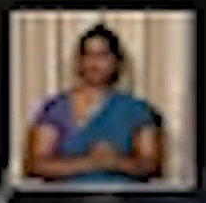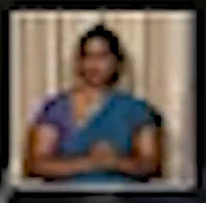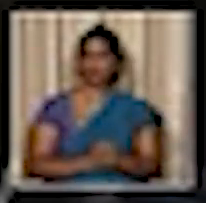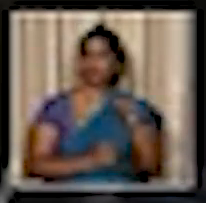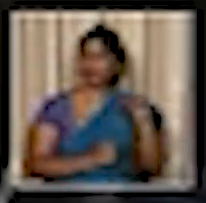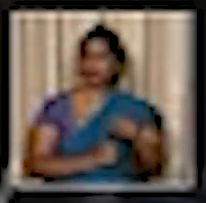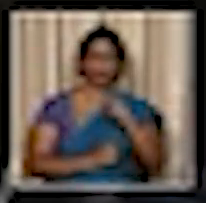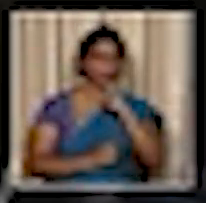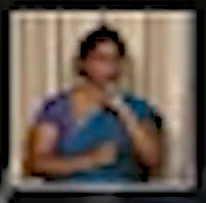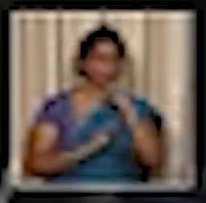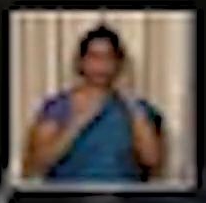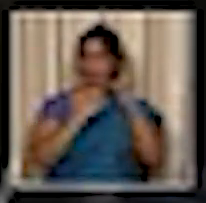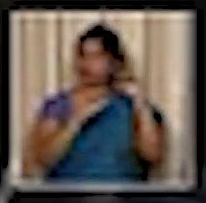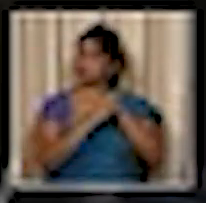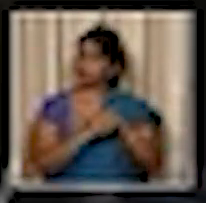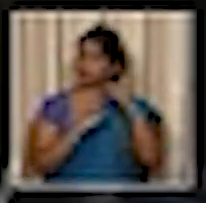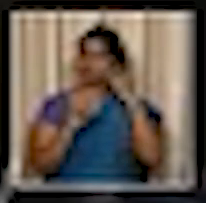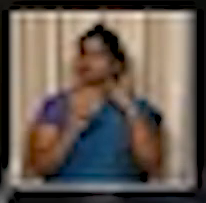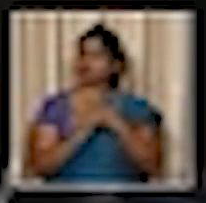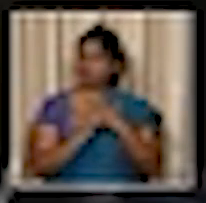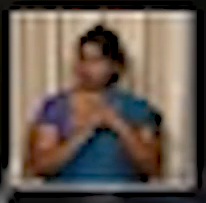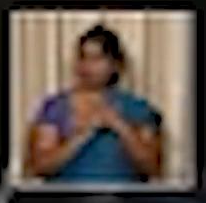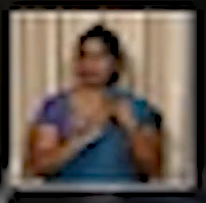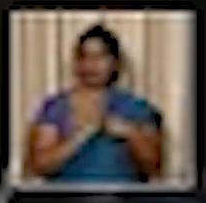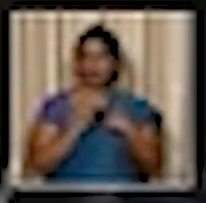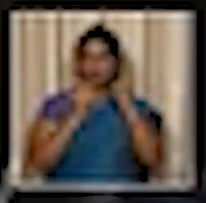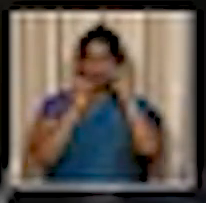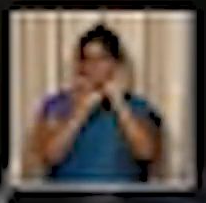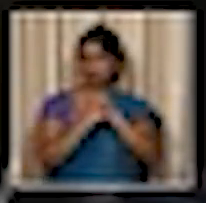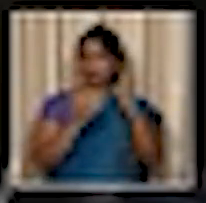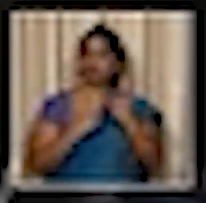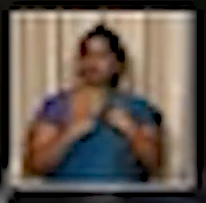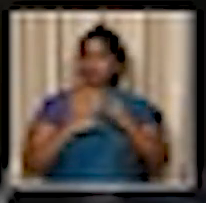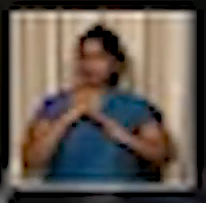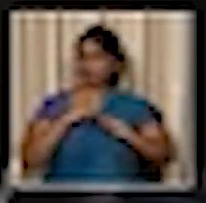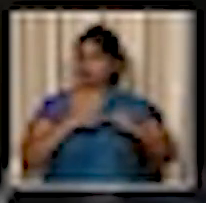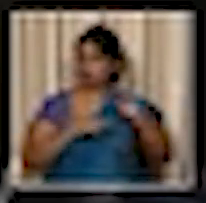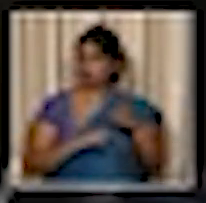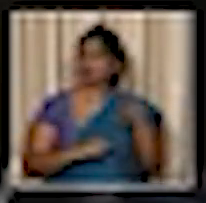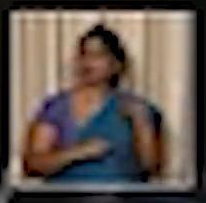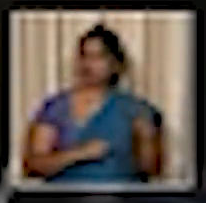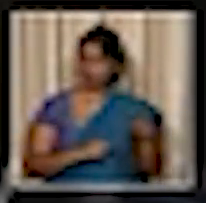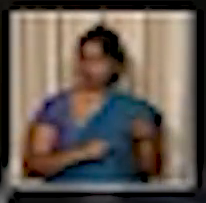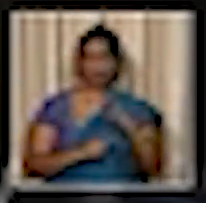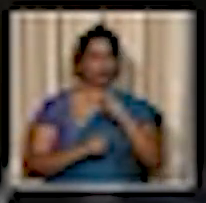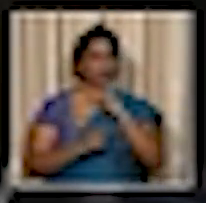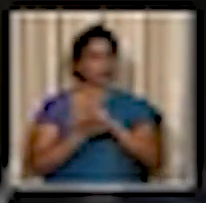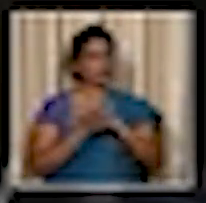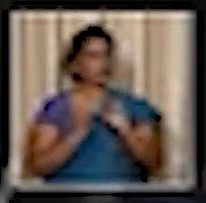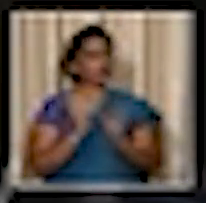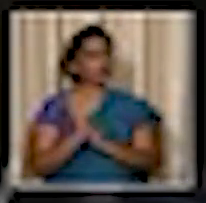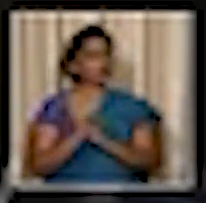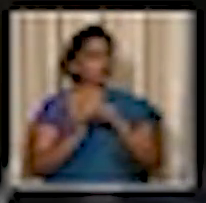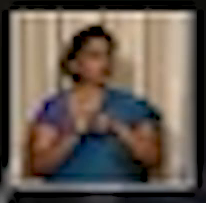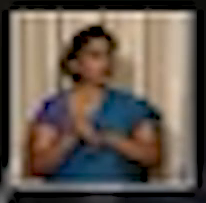අද අධිකරණයෙන් පවතින මෙම තත්ත්වය පිළිබඳව රට දැනුවත් කිරීම සඳහා මා කටයුතු කිරීම සහ අධිකරණ සේවා කොමිෂන්